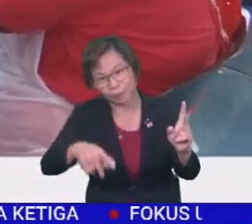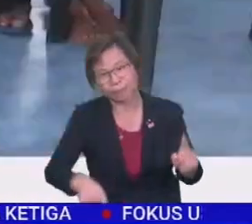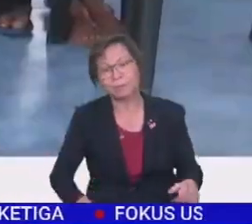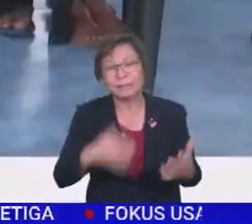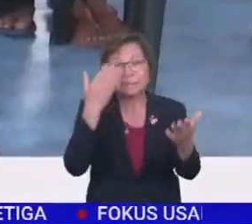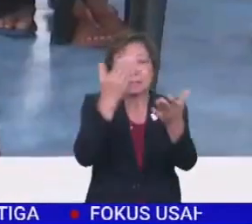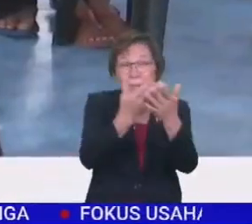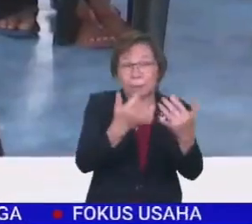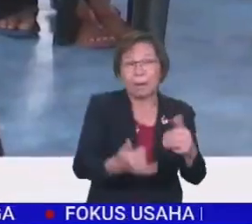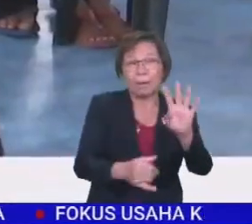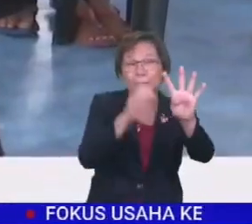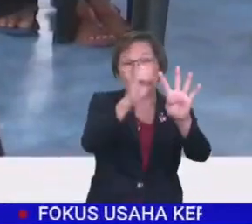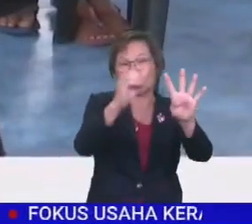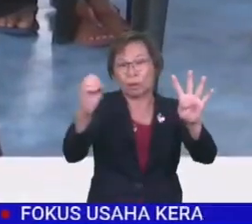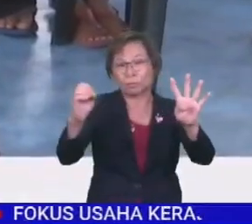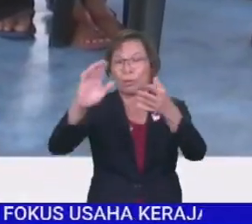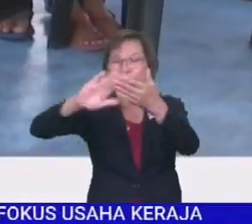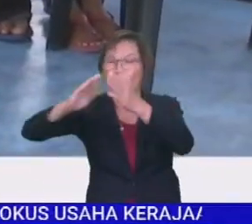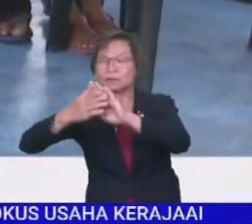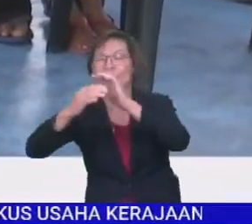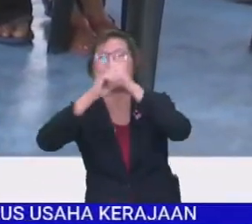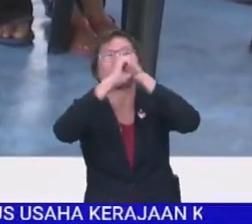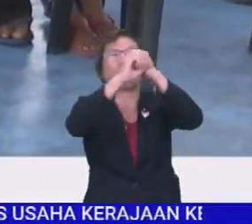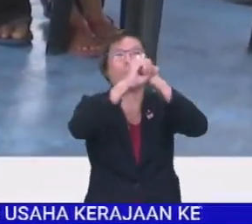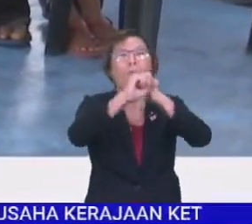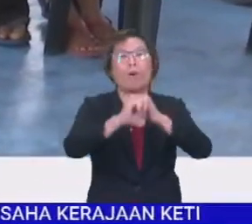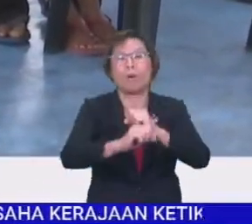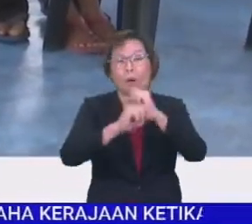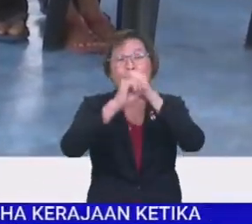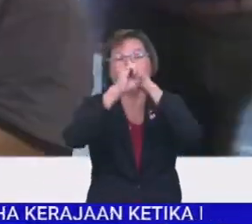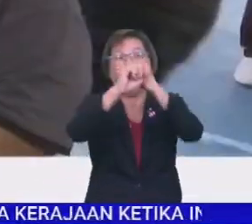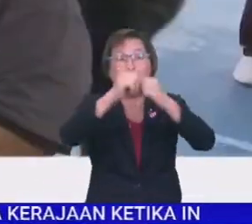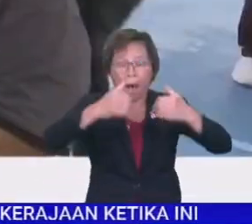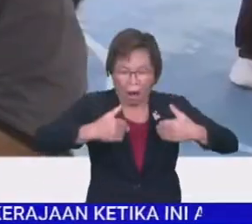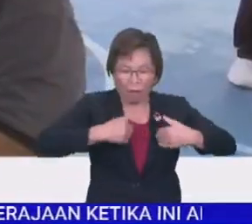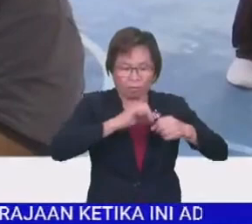Sehingga kini, 400 masyarakat orang asli di kawasan lodging positif